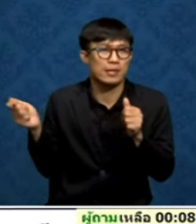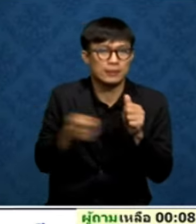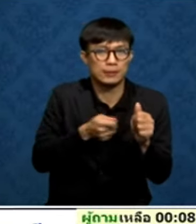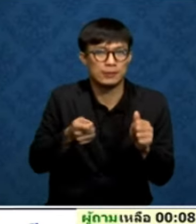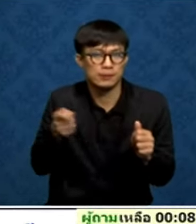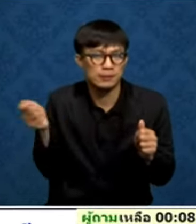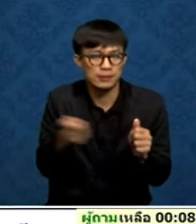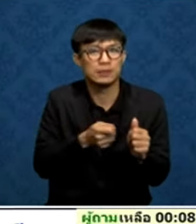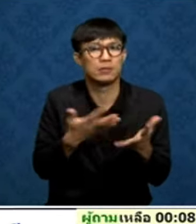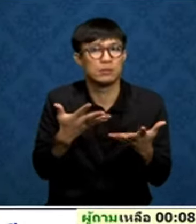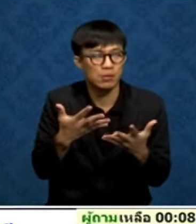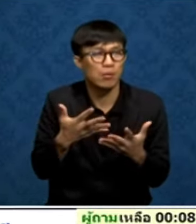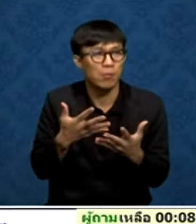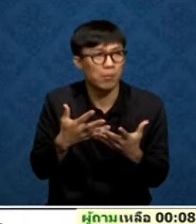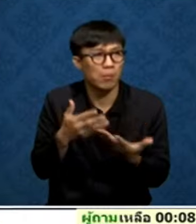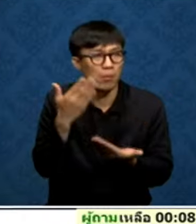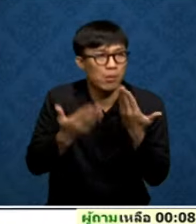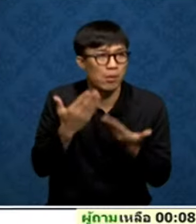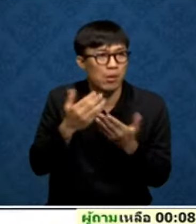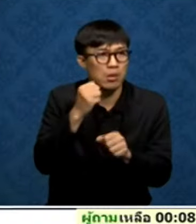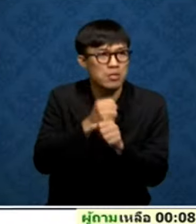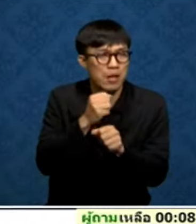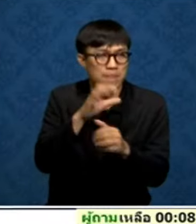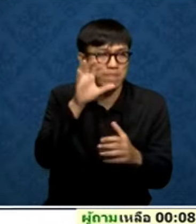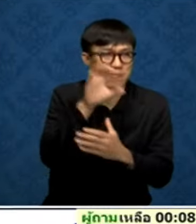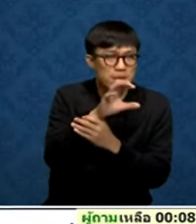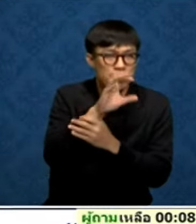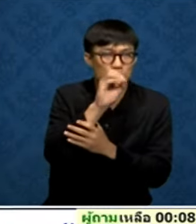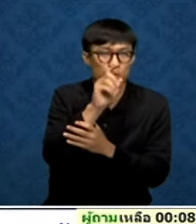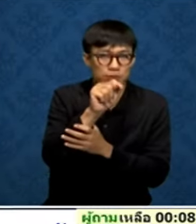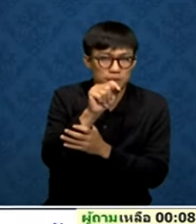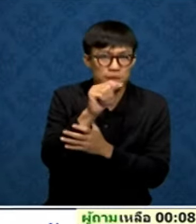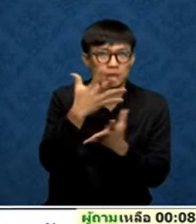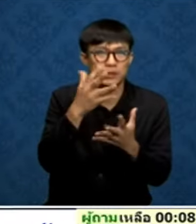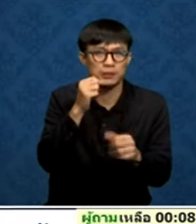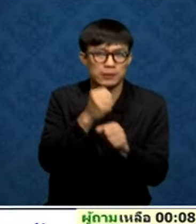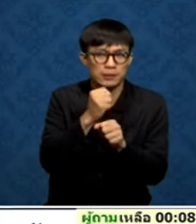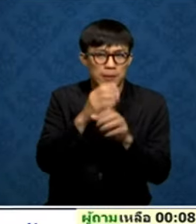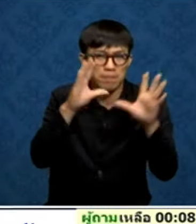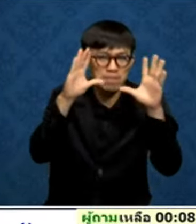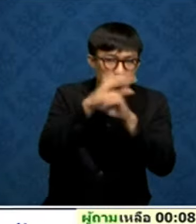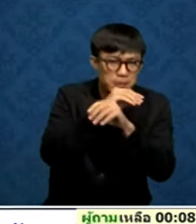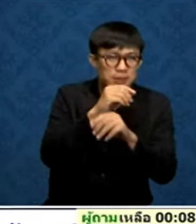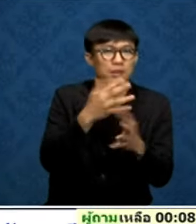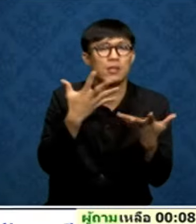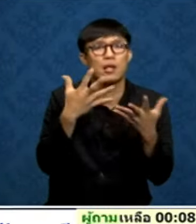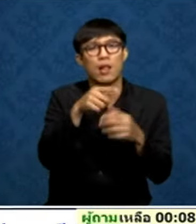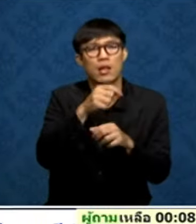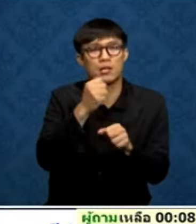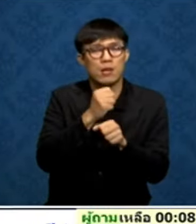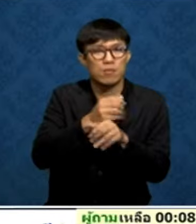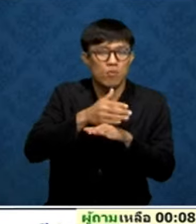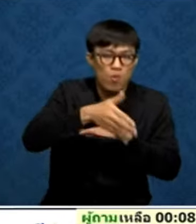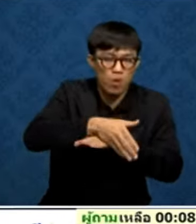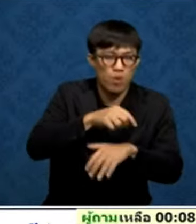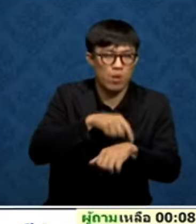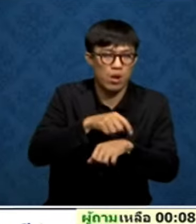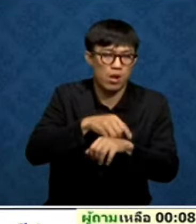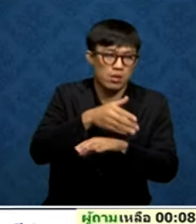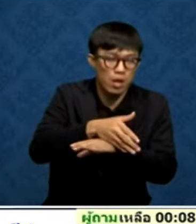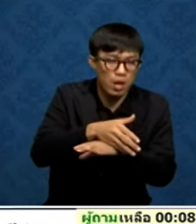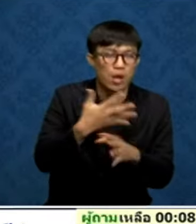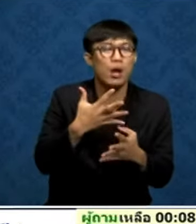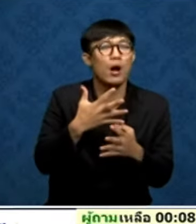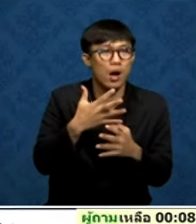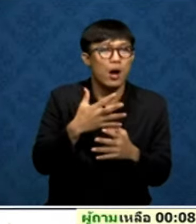แล้วไหนจะเป็นการจ้างงานที่บังคับทำโอทีเป็นระบบซับคอนแทรคแทบจะทั้งหมดทำให้แรงงานไทยไม่มีอำนาจต่อรองนะครับ